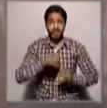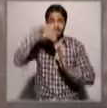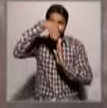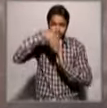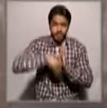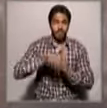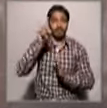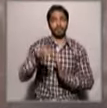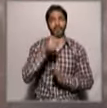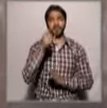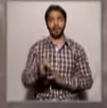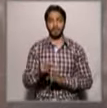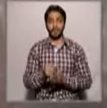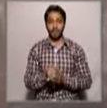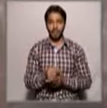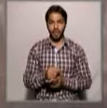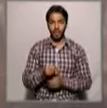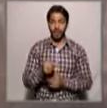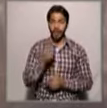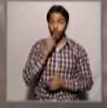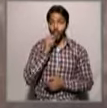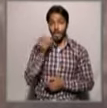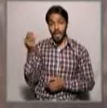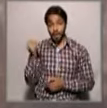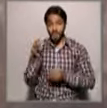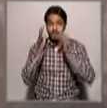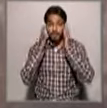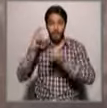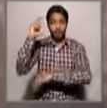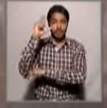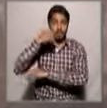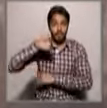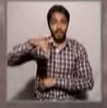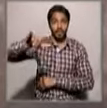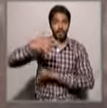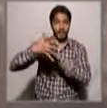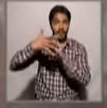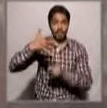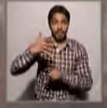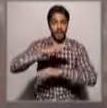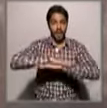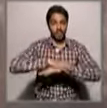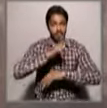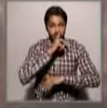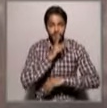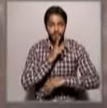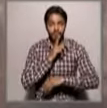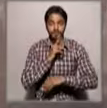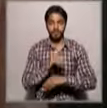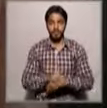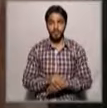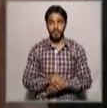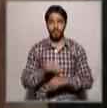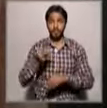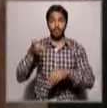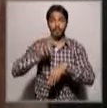زي أي حد أنه يصلي الصلاة في المسجد أو يصلي الصلاة وحافظ على صلاة الخمسة أخلاقه فيها حسن، خطورة الصحبة السيئة، ثم